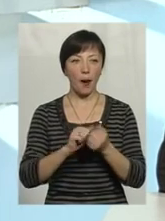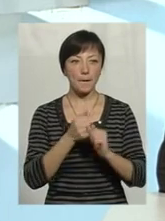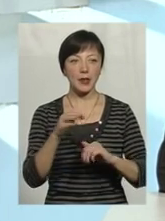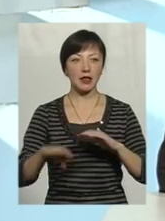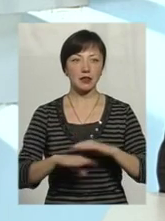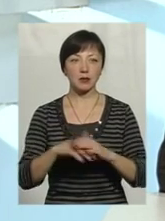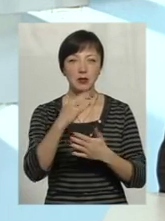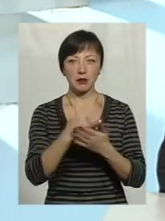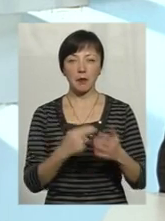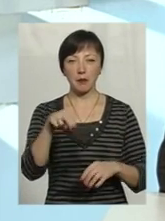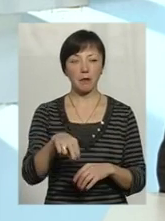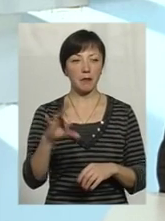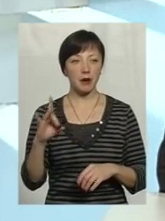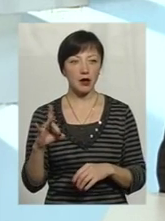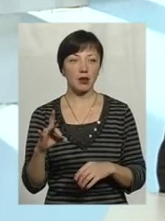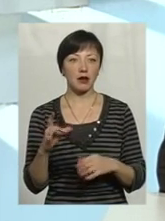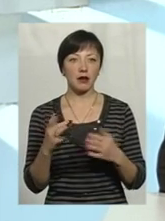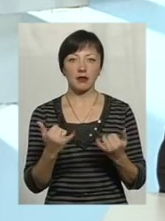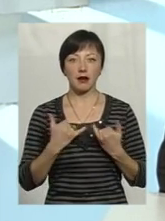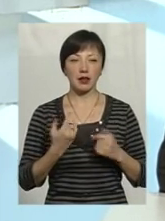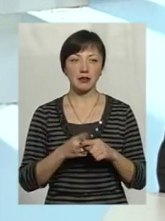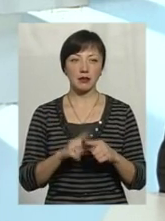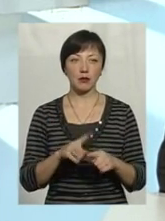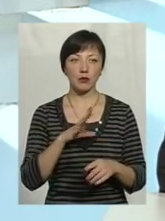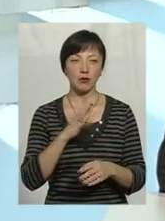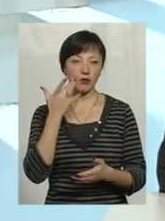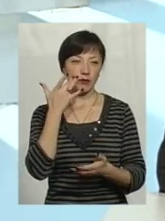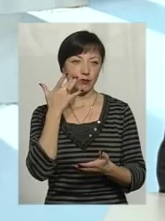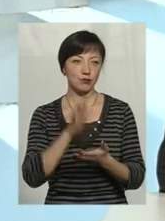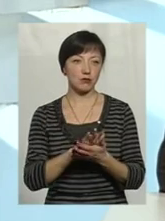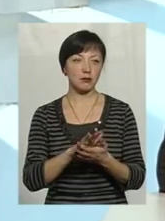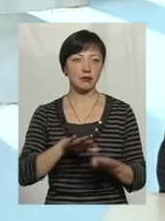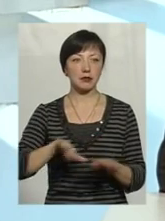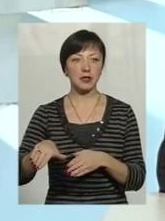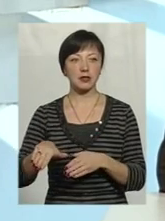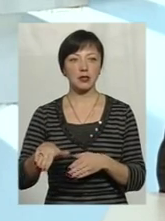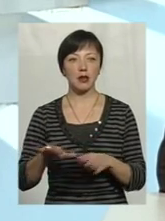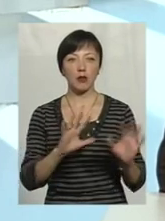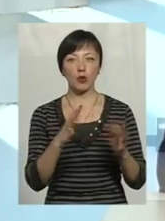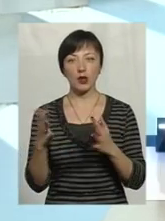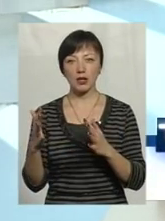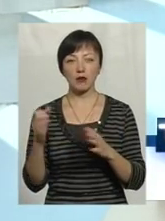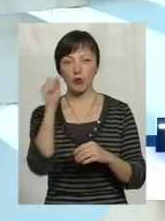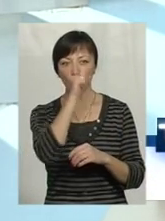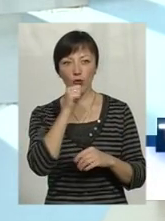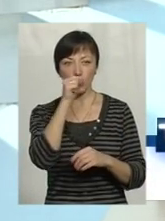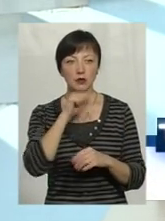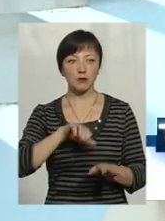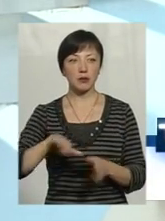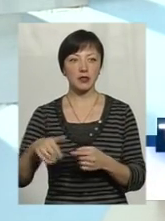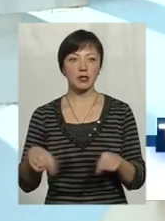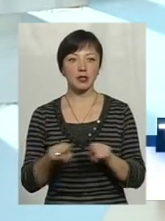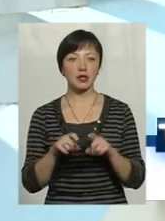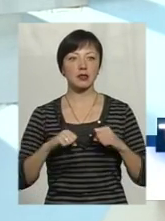по списку партії регіонів. Ну, для нас це був такий ляпас просто після подій, після морозів, після